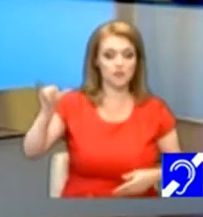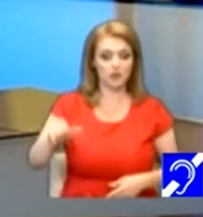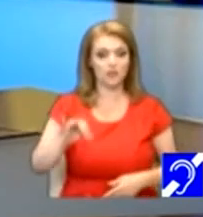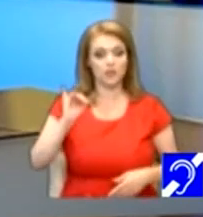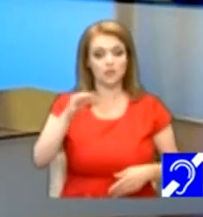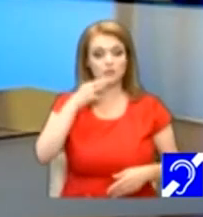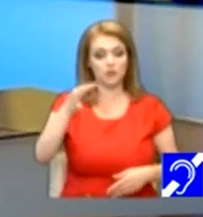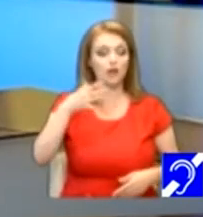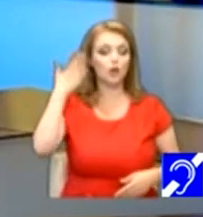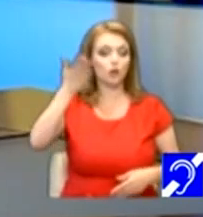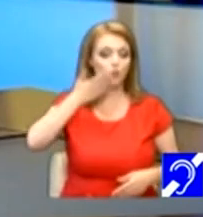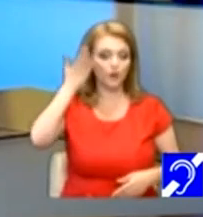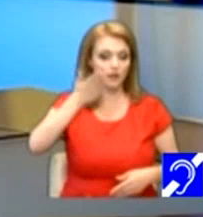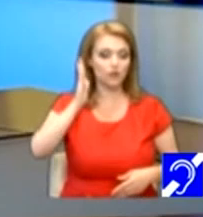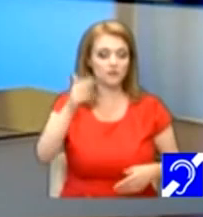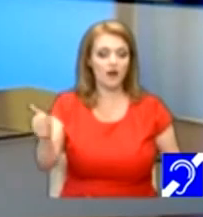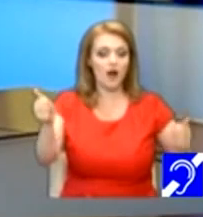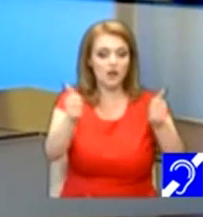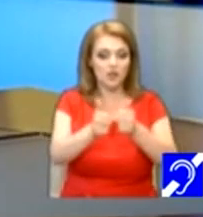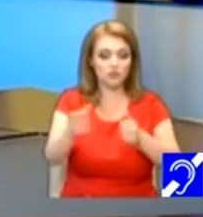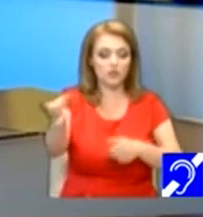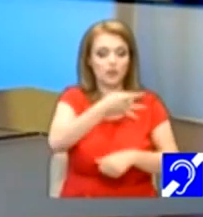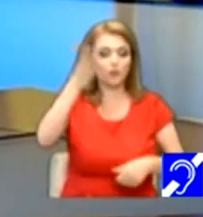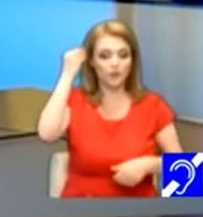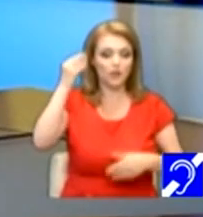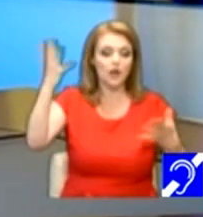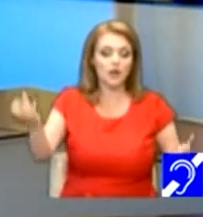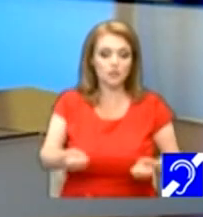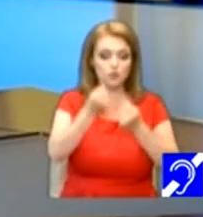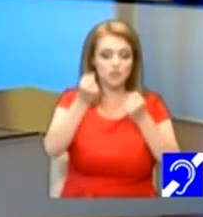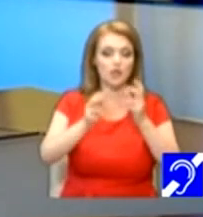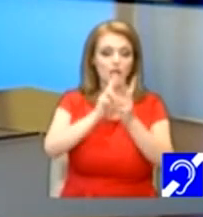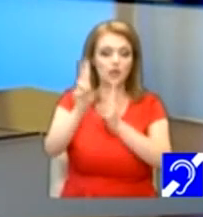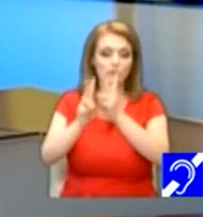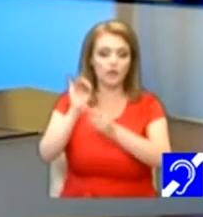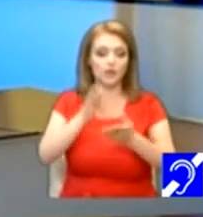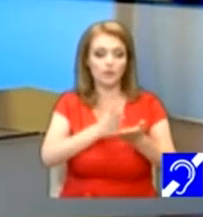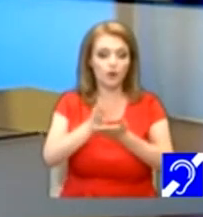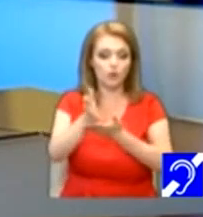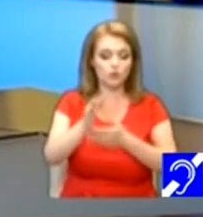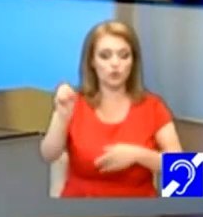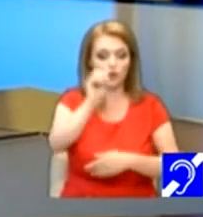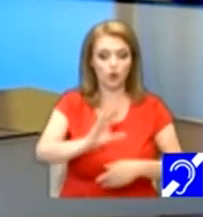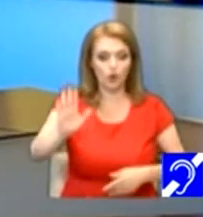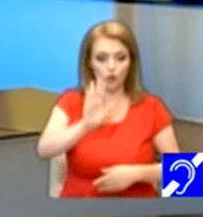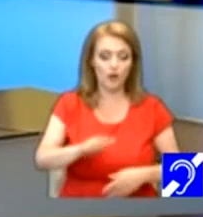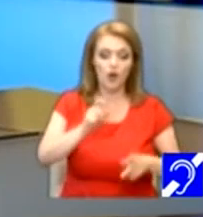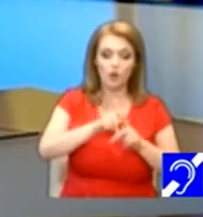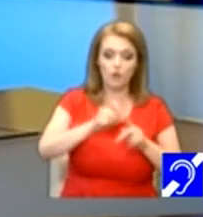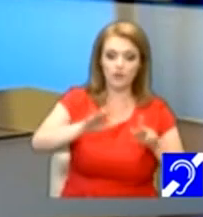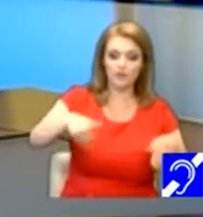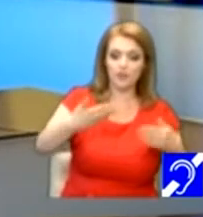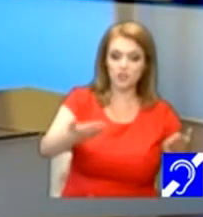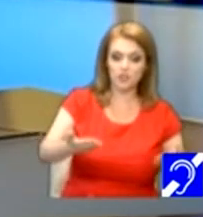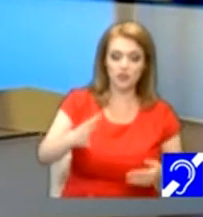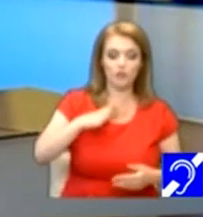subliniat faptul că România va fi alături de Republica Moldova în susținerea reformelor și parcursul european. Mesaje de felicitare